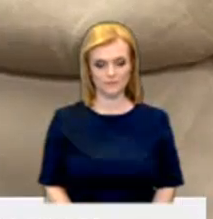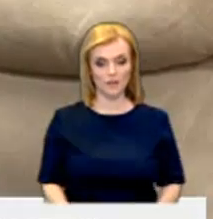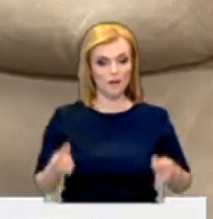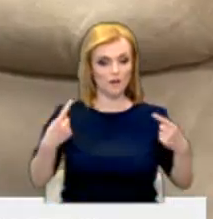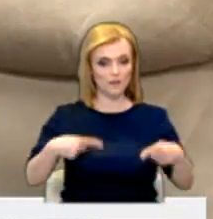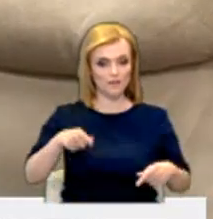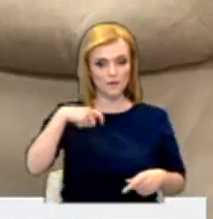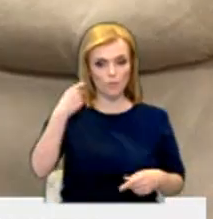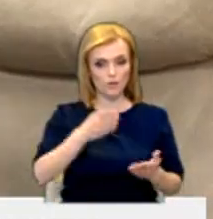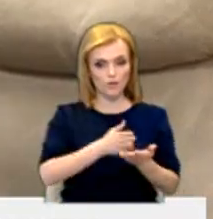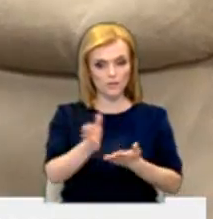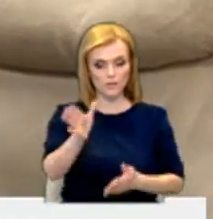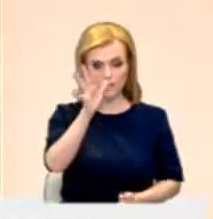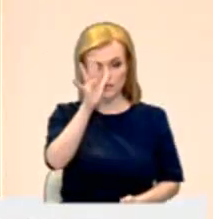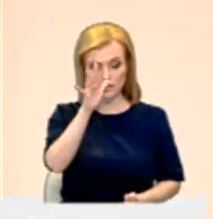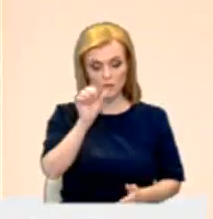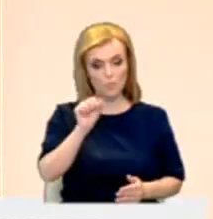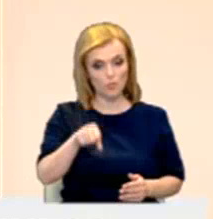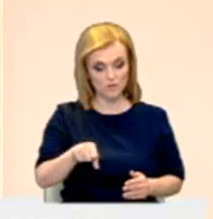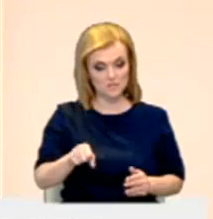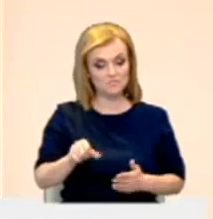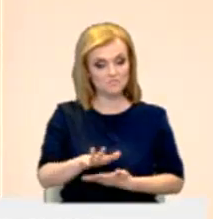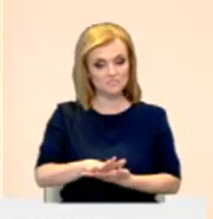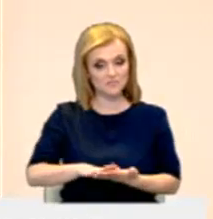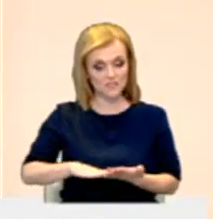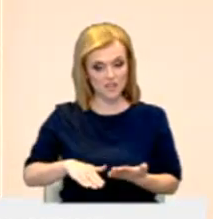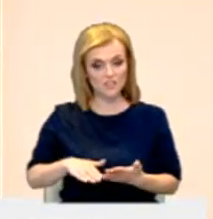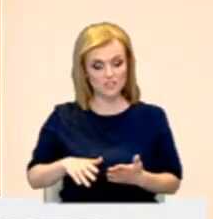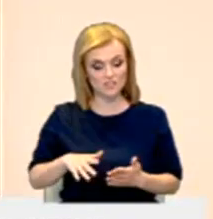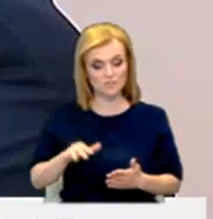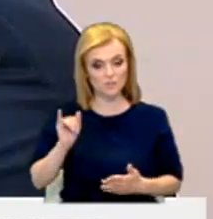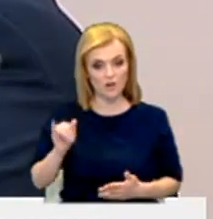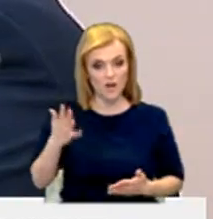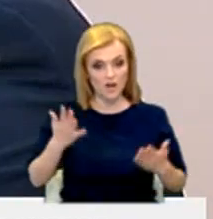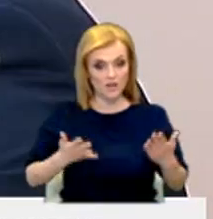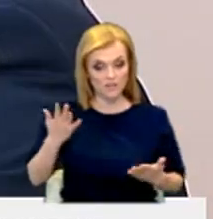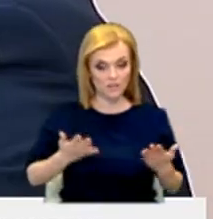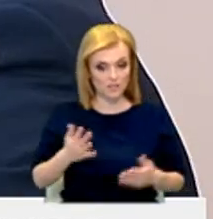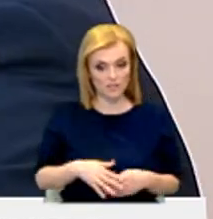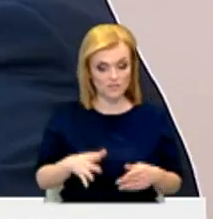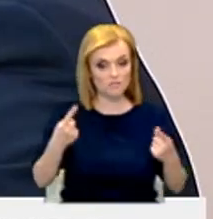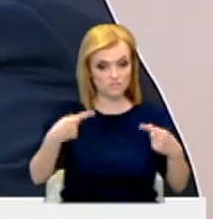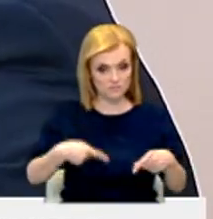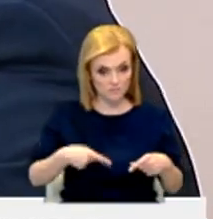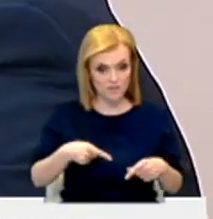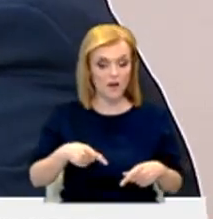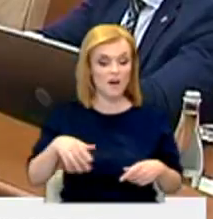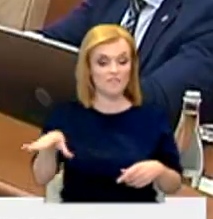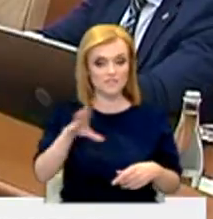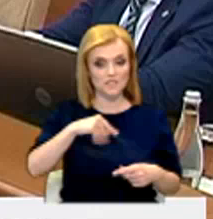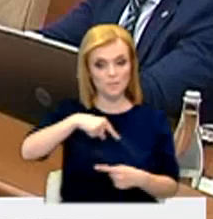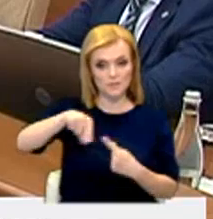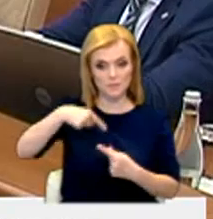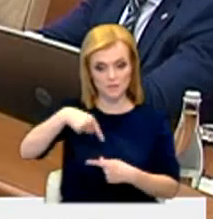Criza politică de la Chișinău poate avea urmări grave. Dacă executivul Sandu va cădea, partenerii externi ar putea să oprească